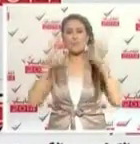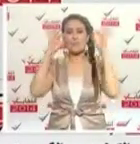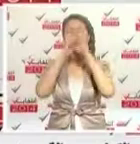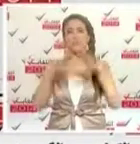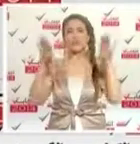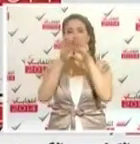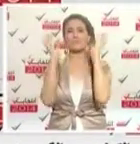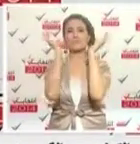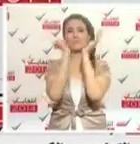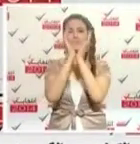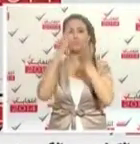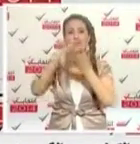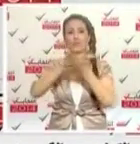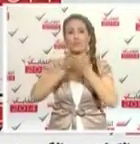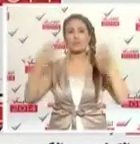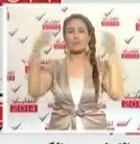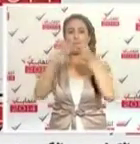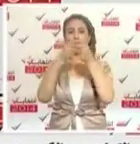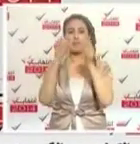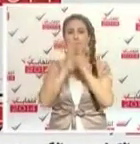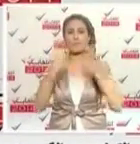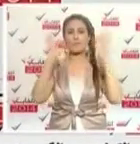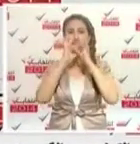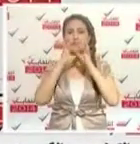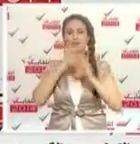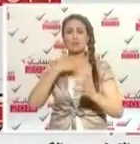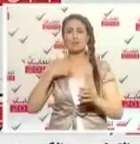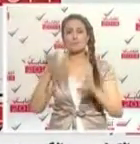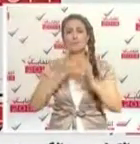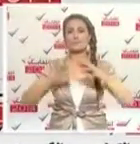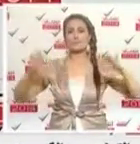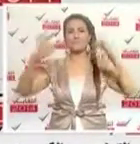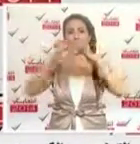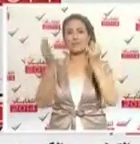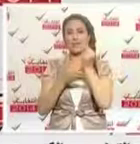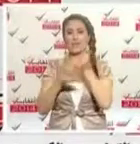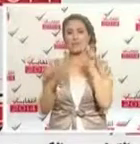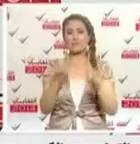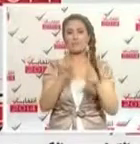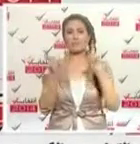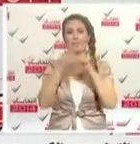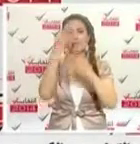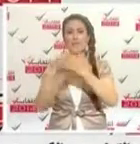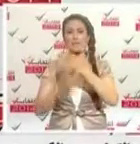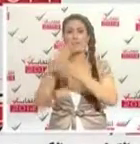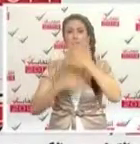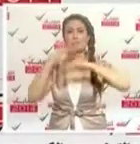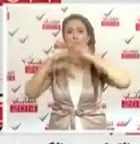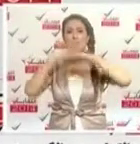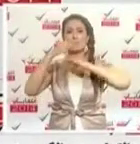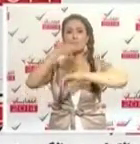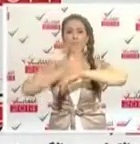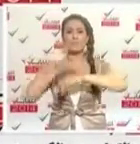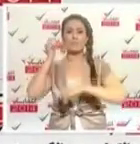والاقتصادية والتوزيع الغير عادل للثروة الوطنية، غموض في الحالة الاستحقاقية للأراضي العقارية، غياب منوال تنموي يراعي